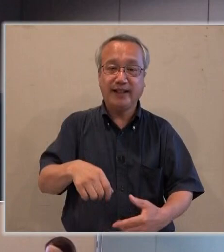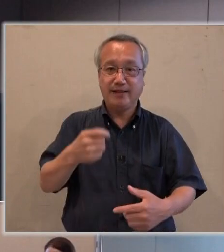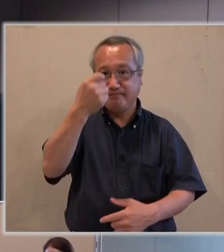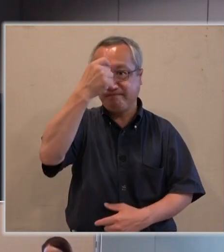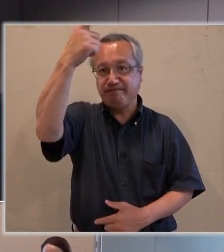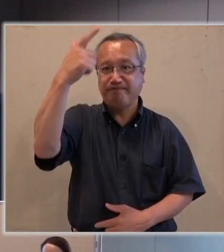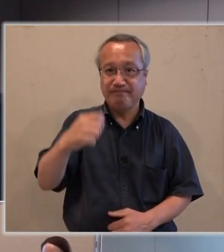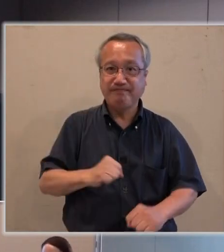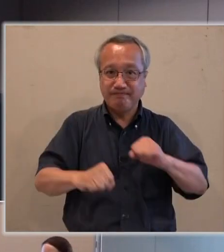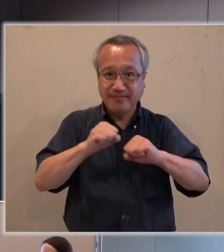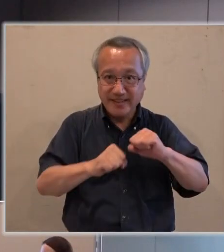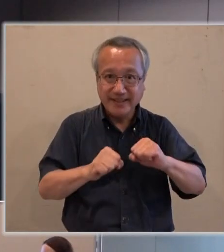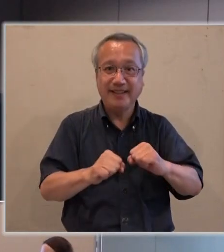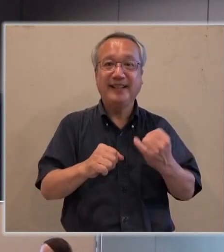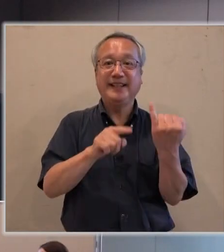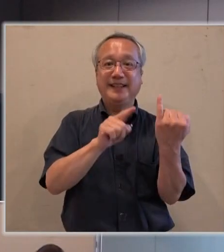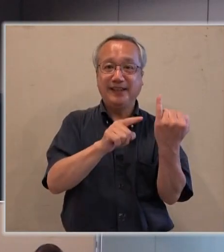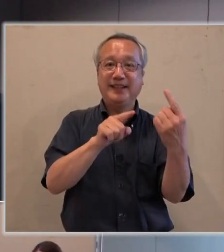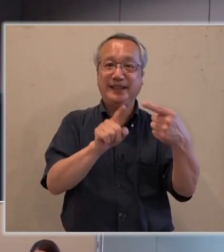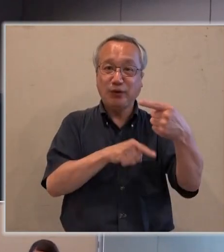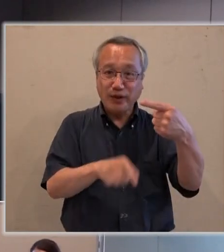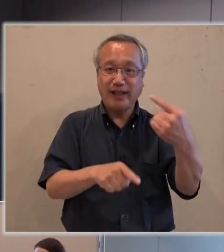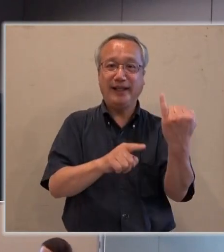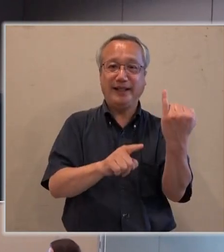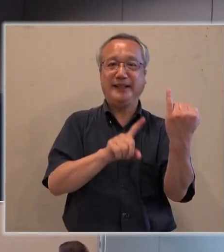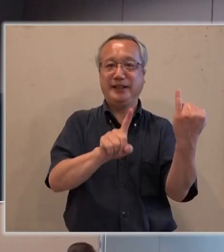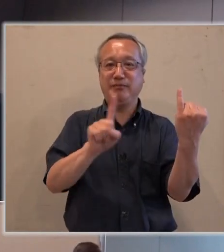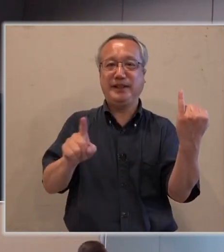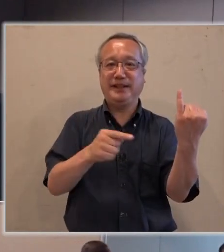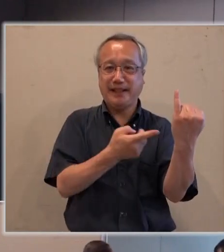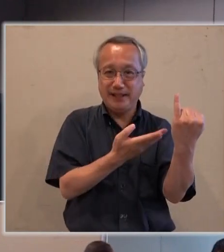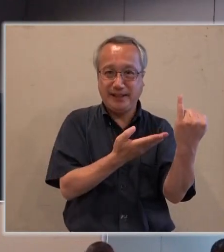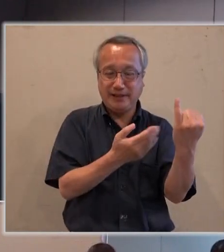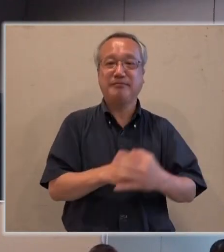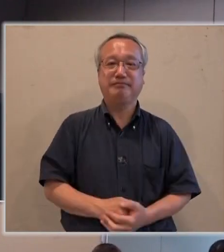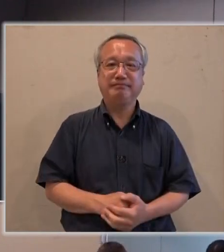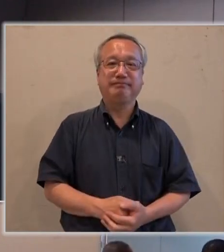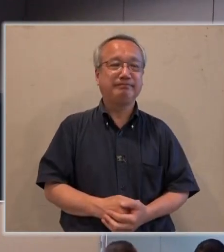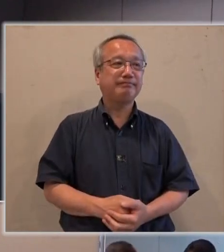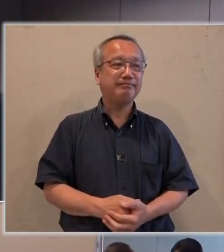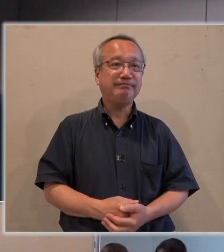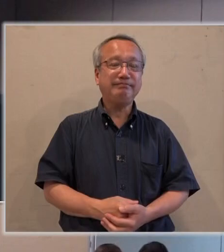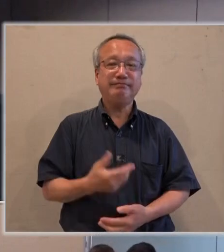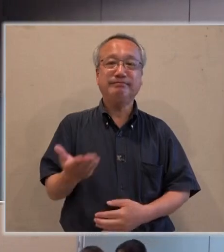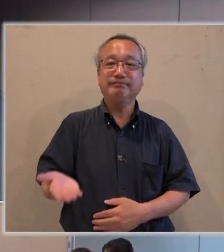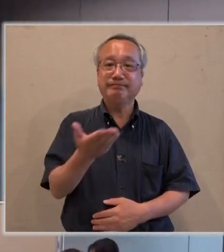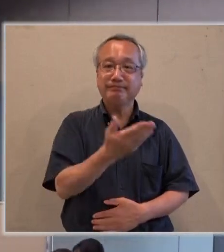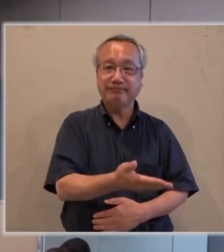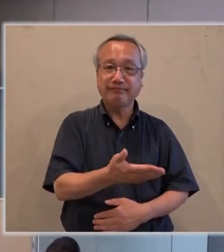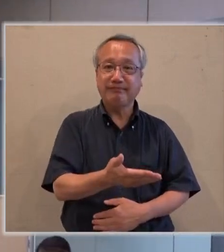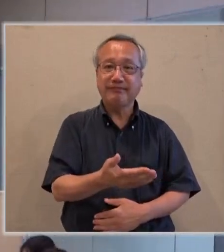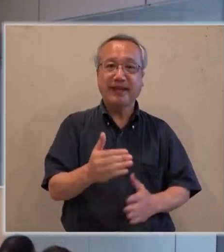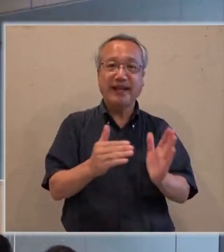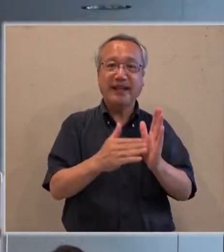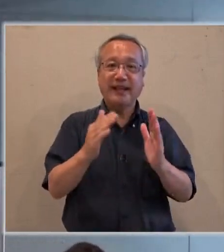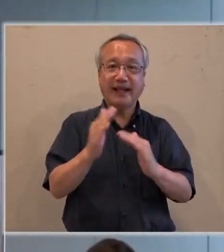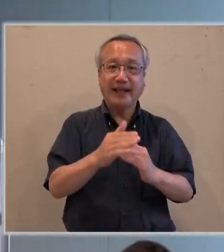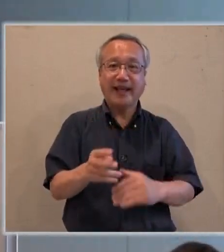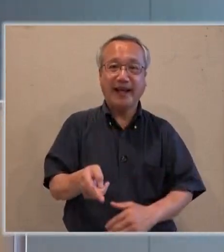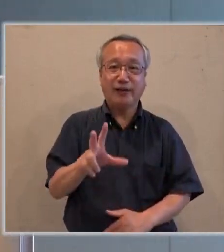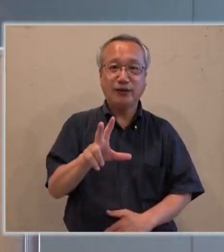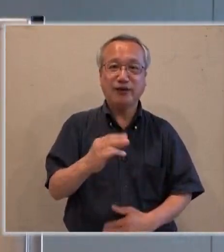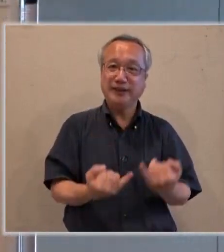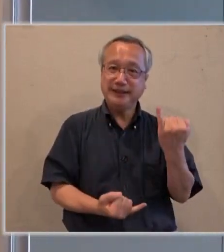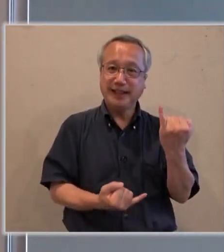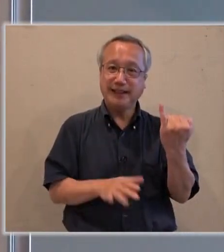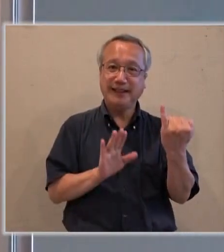一人が日比さんです。ありがとうございます。 ありがとうございました。 では続いて竹春ちゃんです。よろしくお願いいた